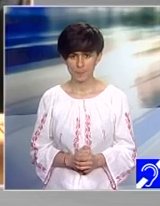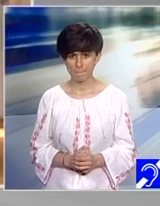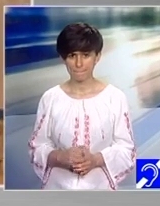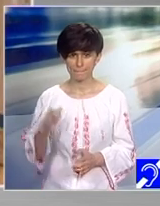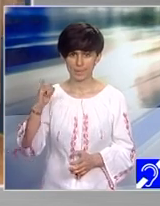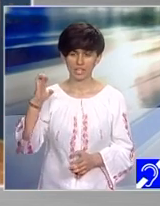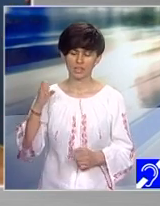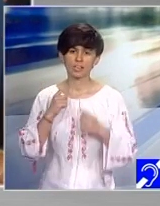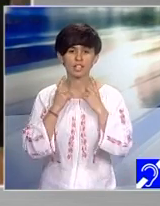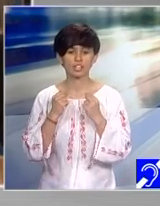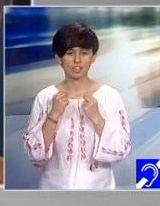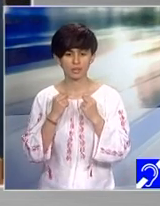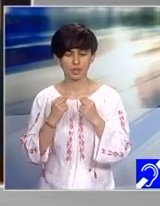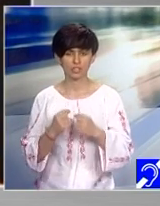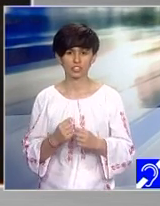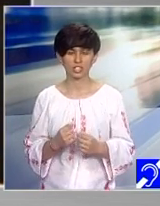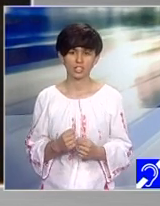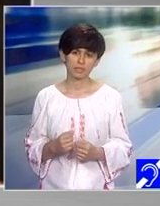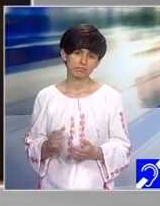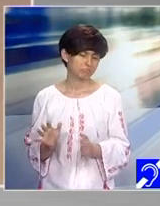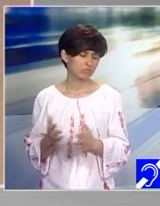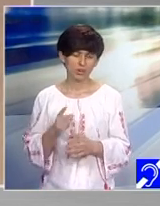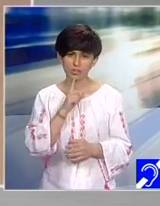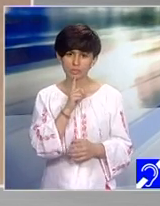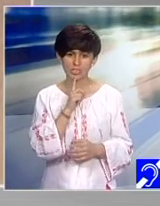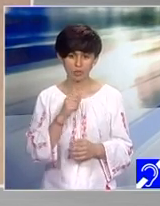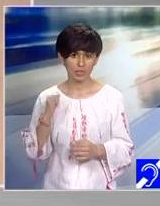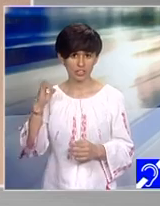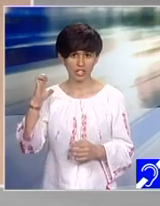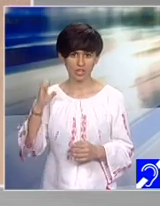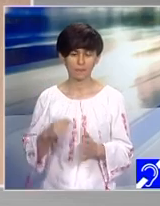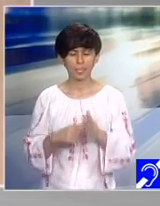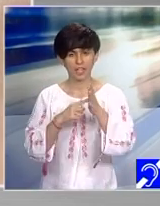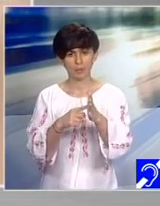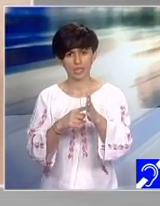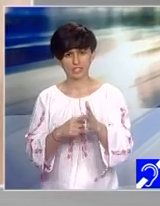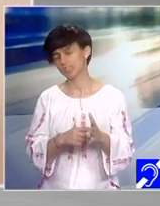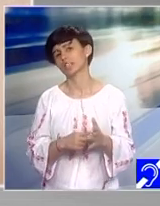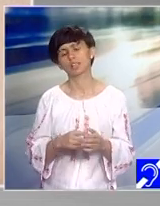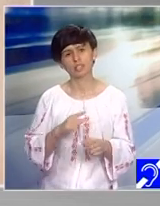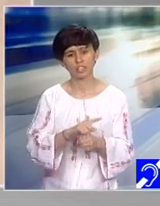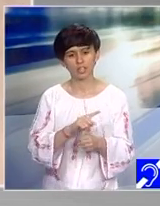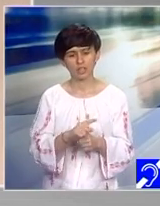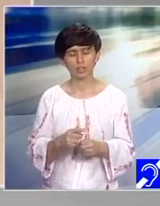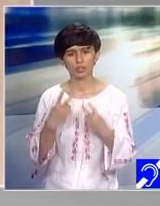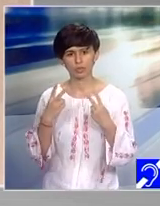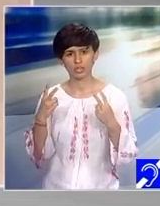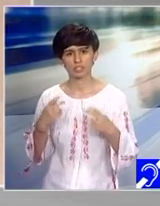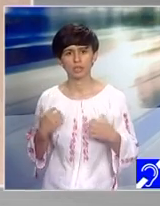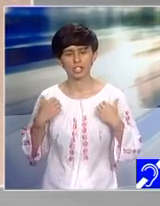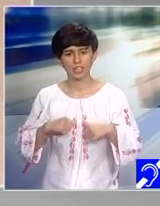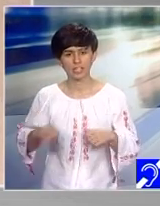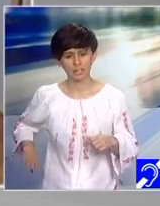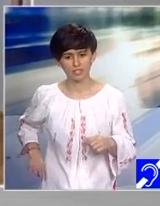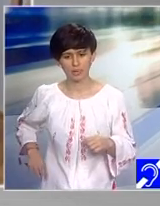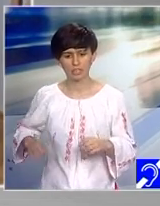Ie, cămeșe, spăcel sau ciupag, oricum s-ar fi numit, ea a constituit întotdeauna piesa principală în cadrul portului femeiesc tradițional